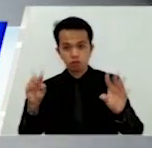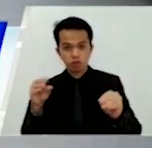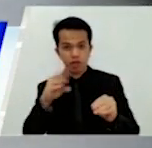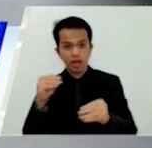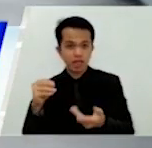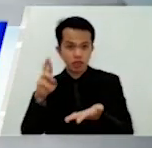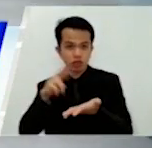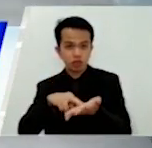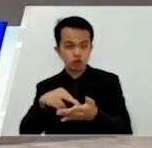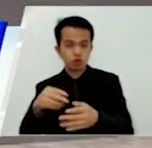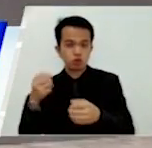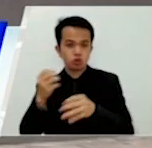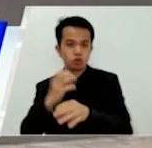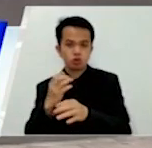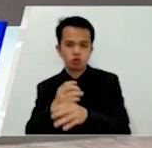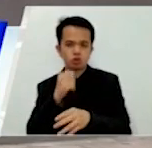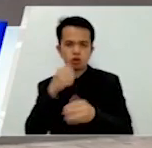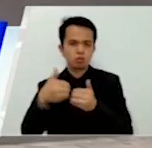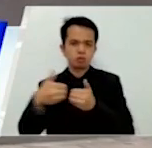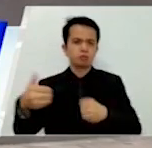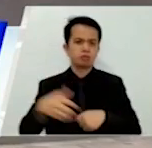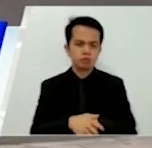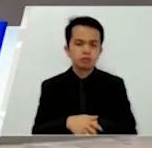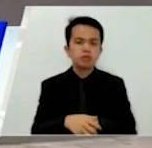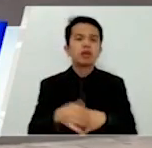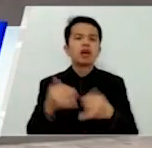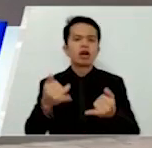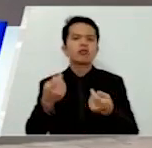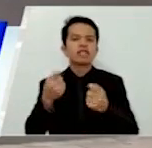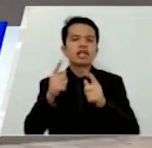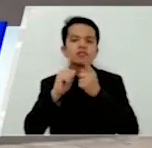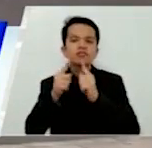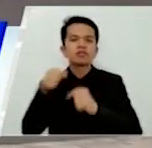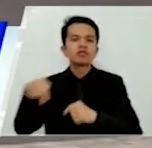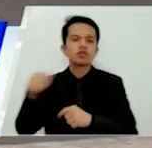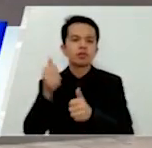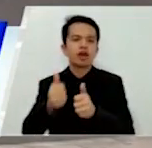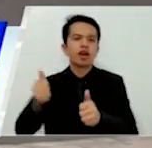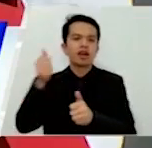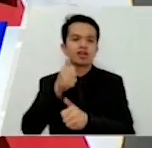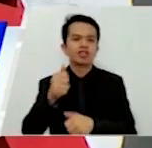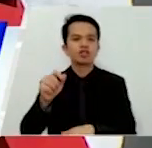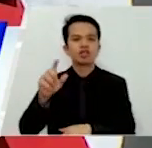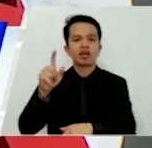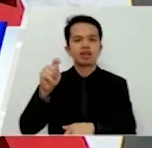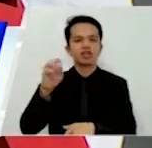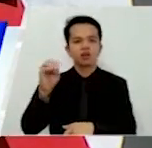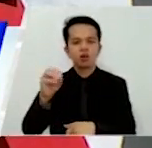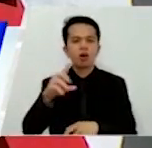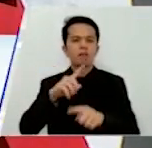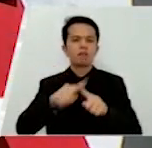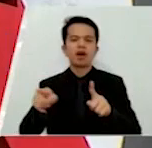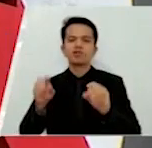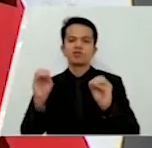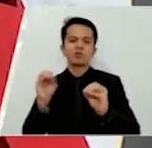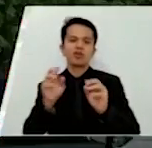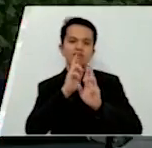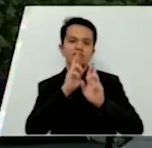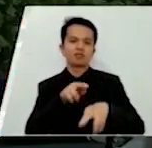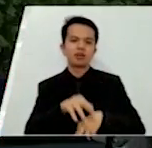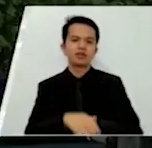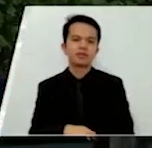sasakyan sinisikap pa namin kuna na pahayag ang mga hepe ng MBA at ldo Ngunit wala pang sagot sa aming mga mensahe